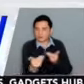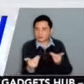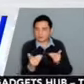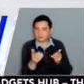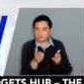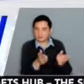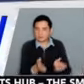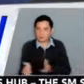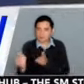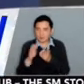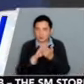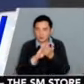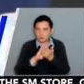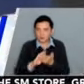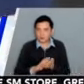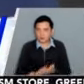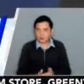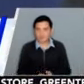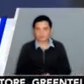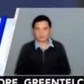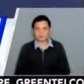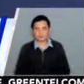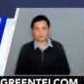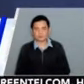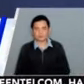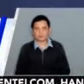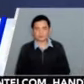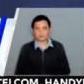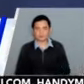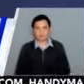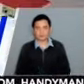DOST, DOST maybe can also make some determinations on that.